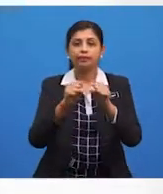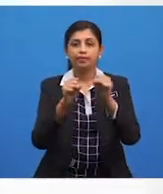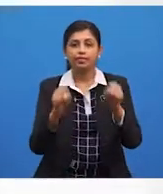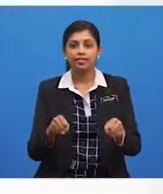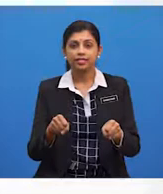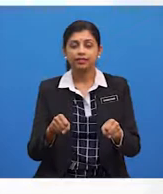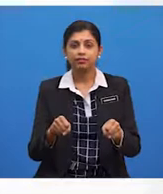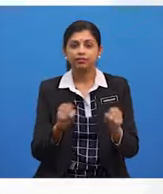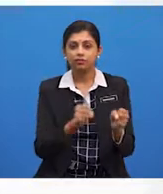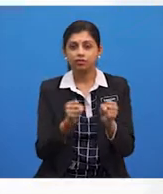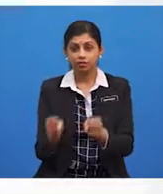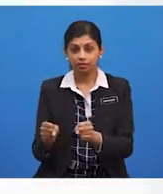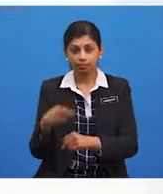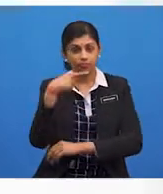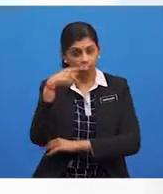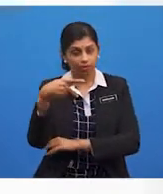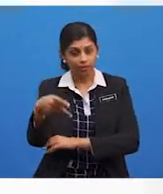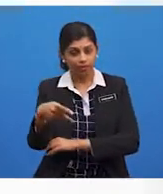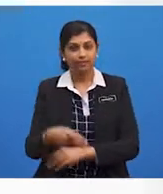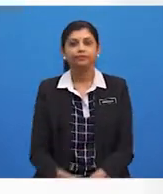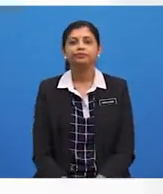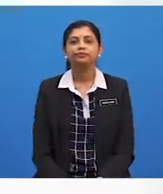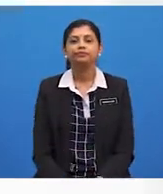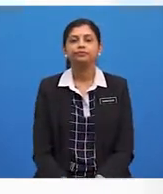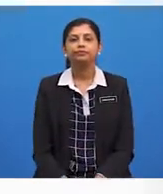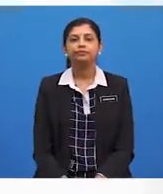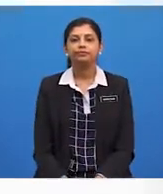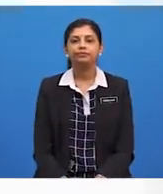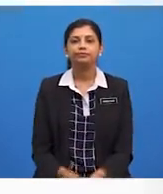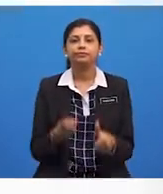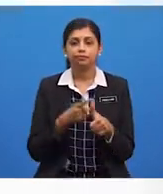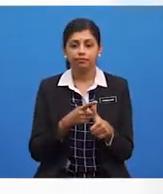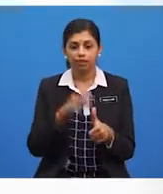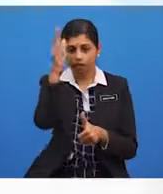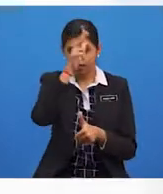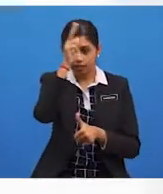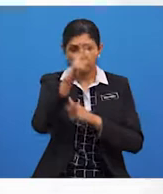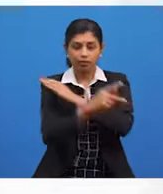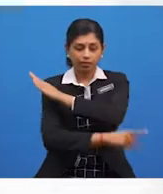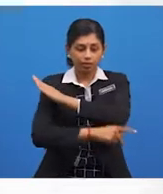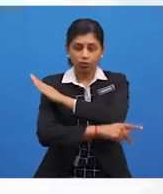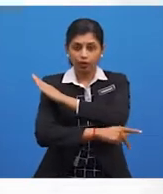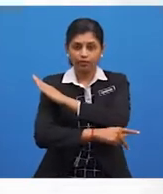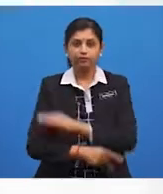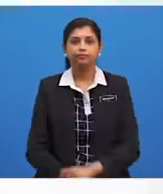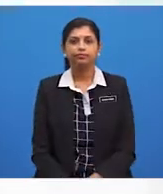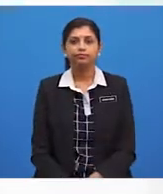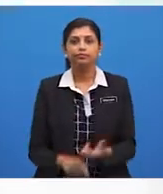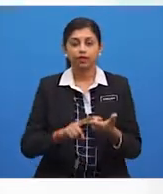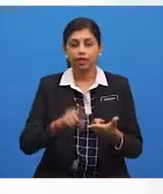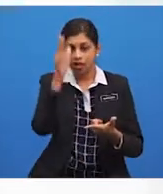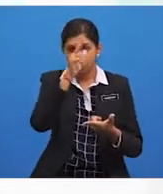pemerintahan negara kita, iaitu yang pertama, Kerajaan Persekutuan.